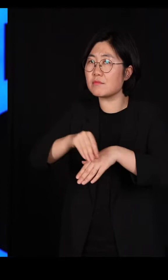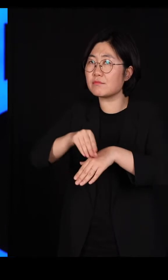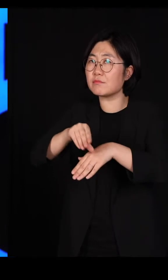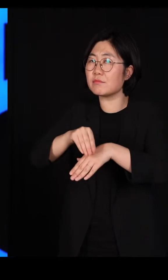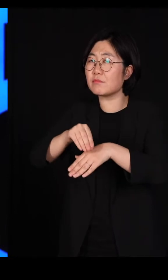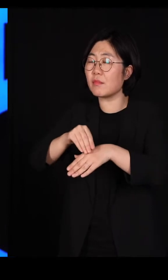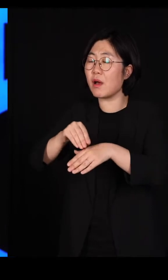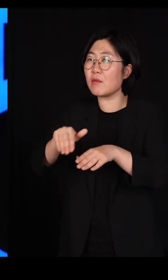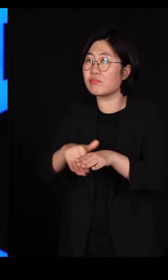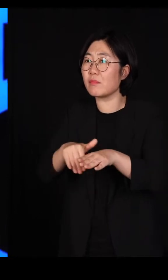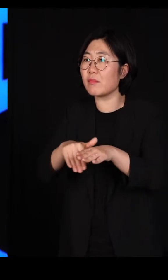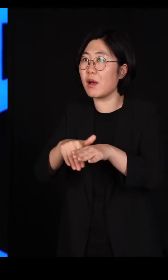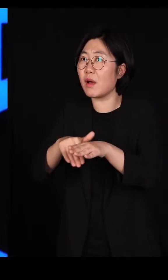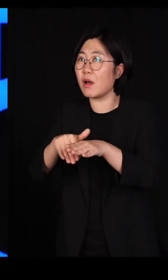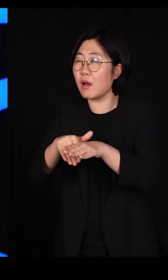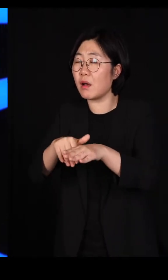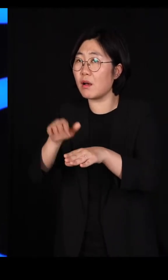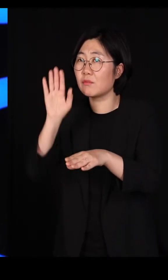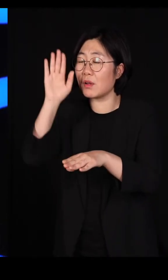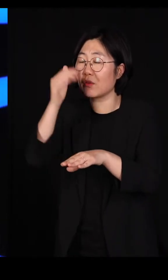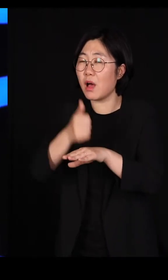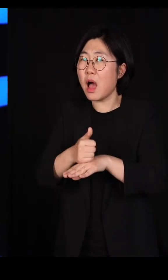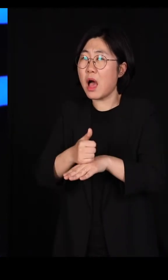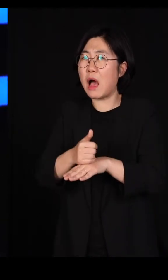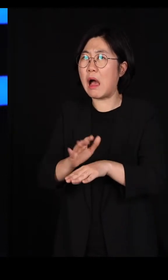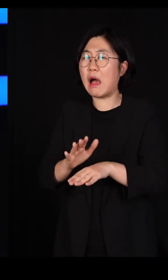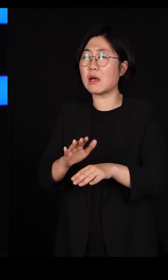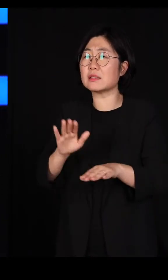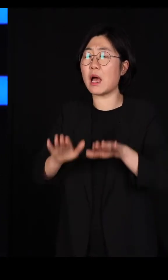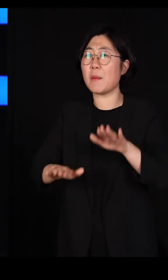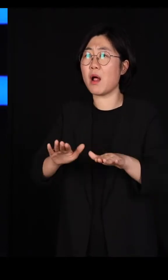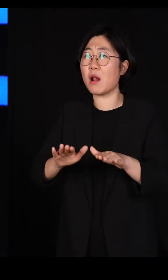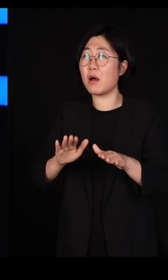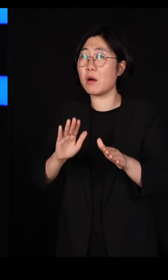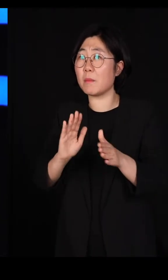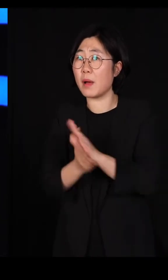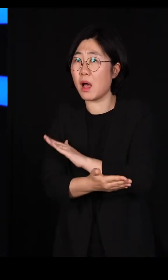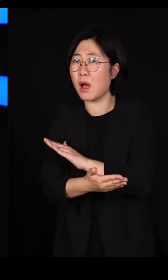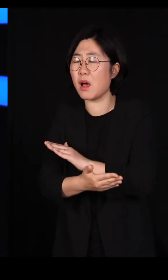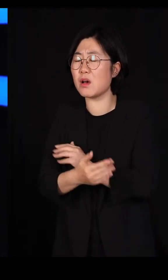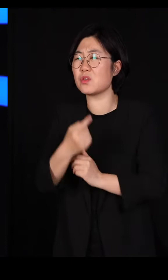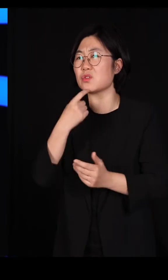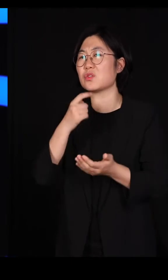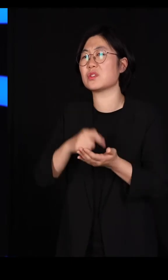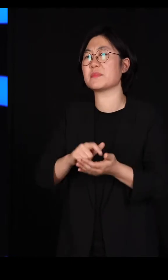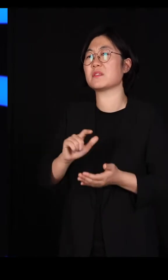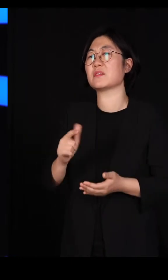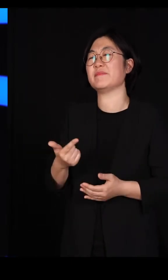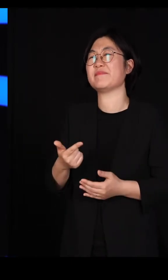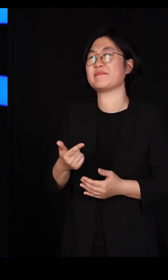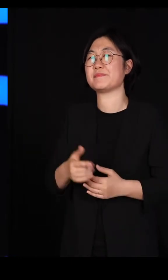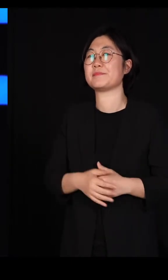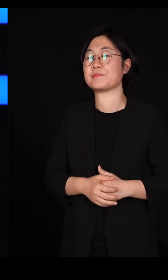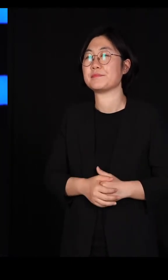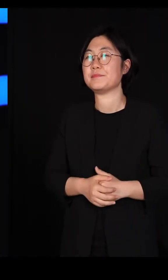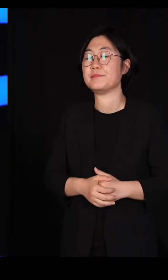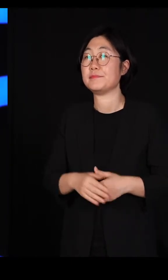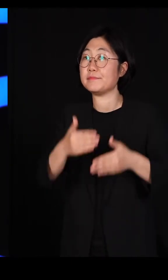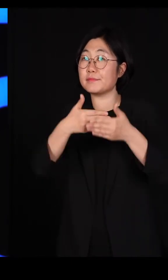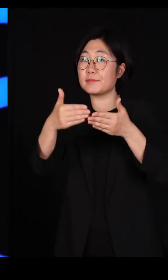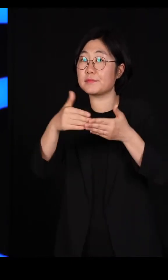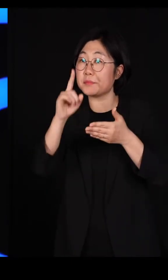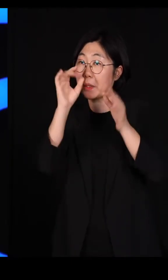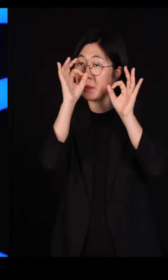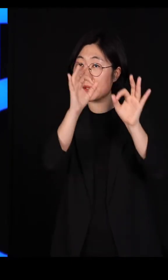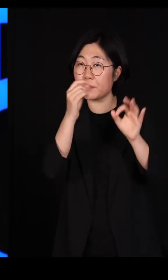그런 문화화된 차별이 사실 굉장히 바꾸기가 더 힘이 들지요. 자, 여기 그림